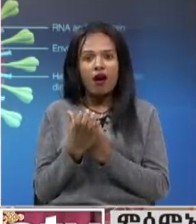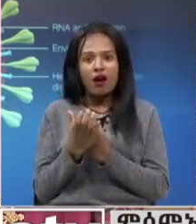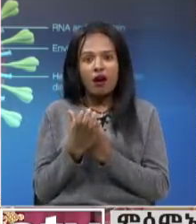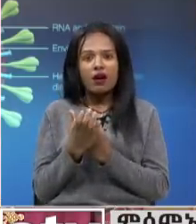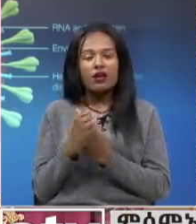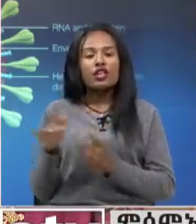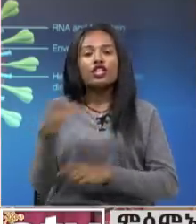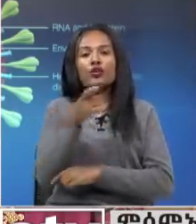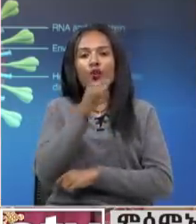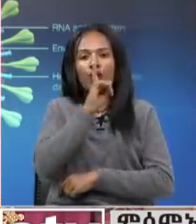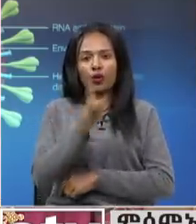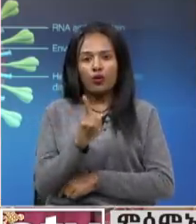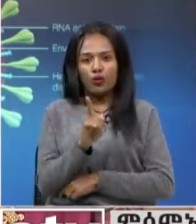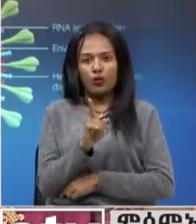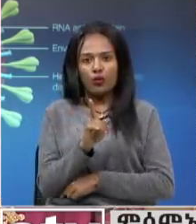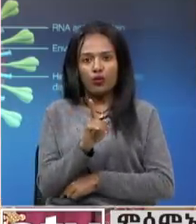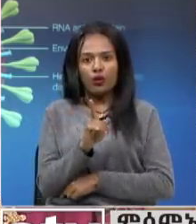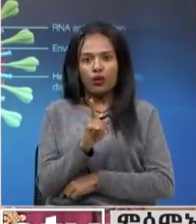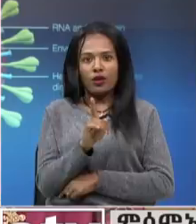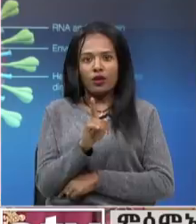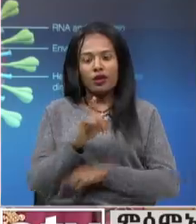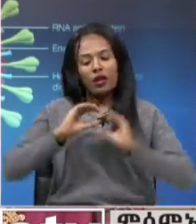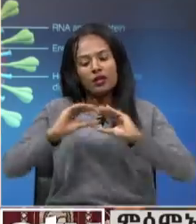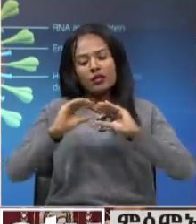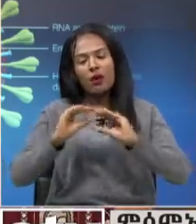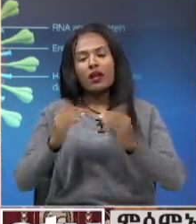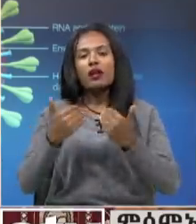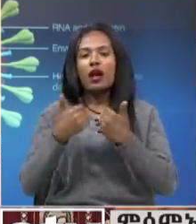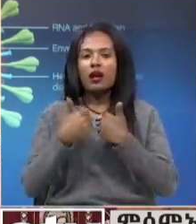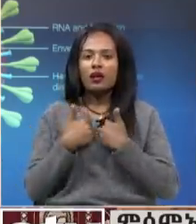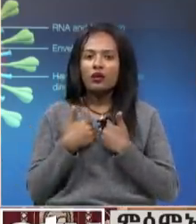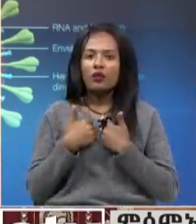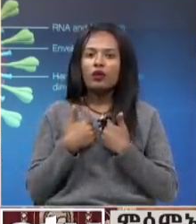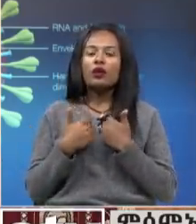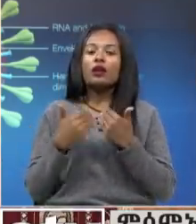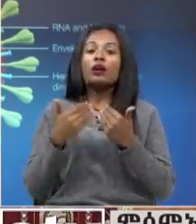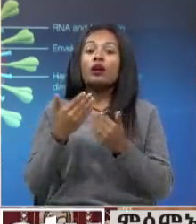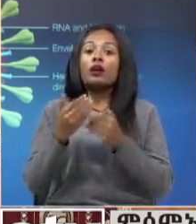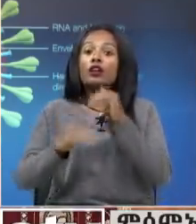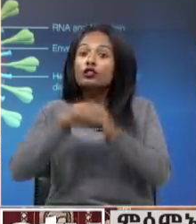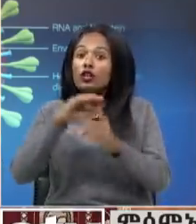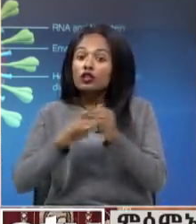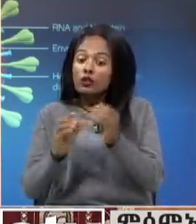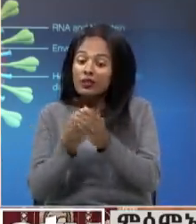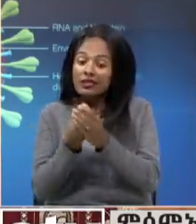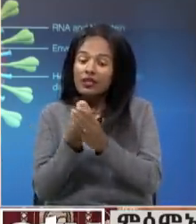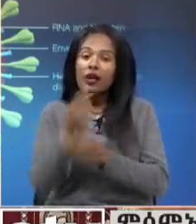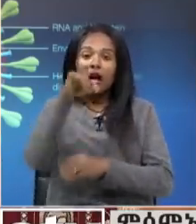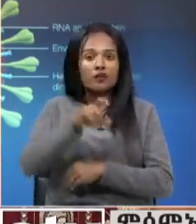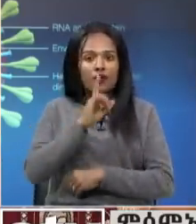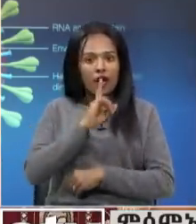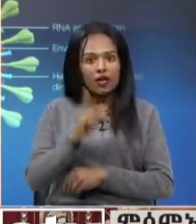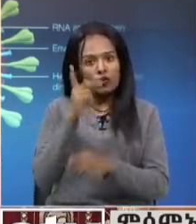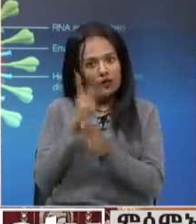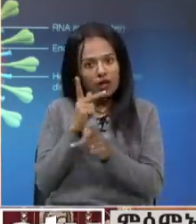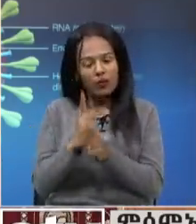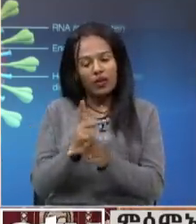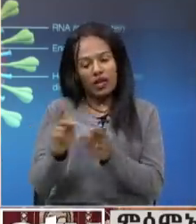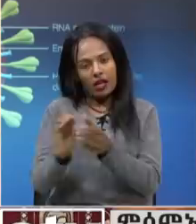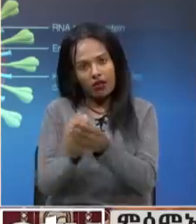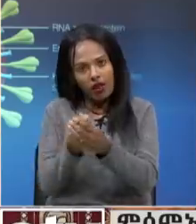በዛ መልክ እንዲሆን ነው እንግዲህ እያስተማርን ያለ ነው። እጃችንን መታጠብ አስፈላጊ ነው። እንጠብቅ፣